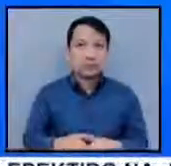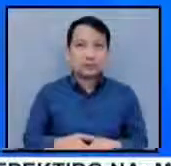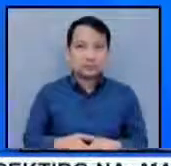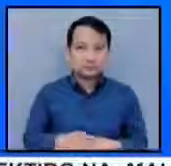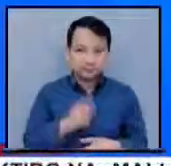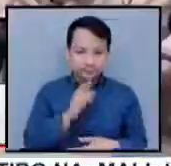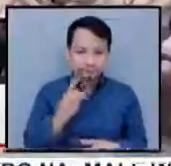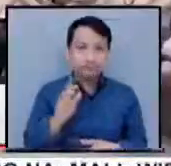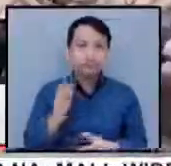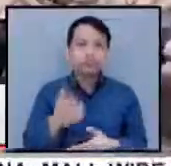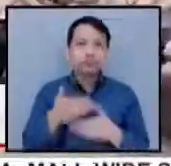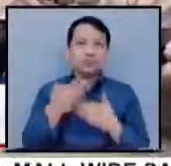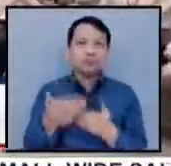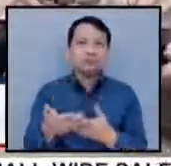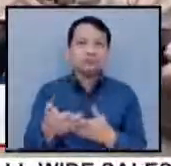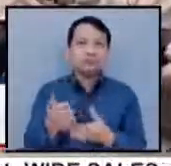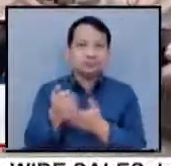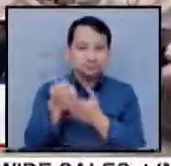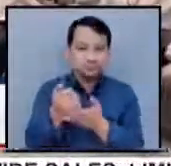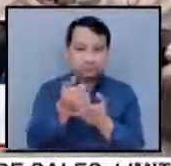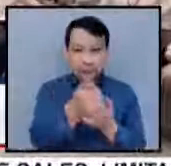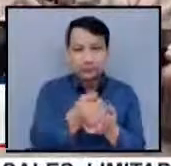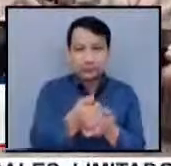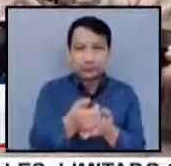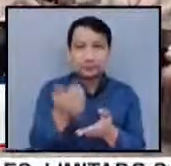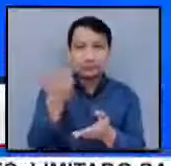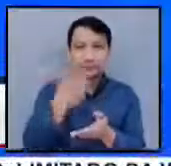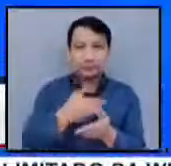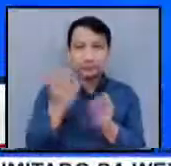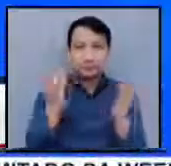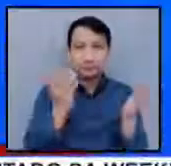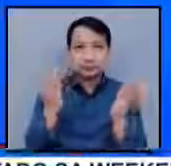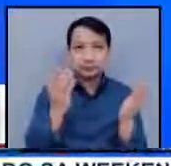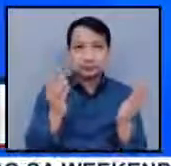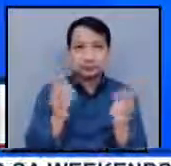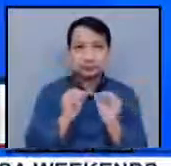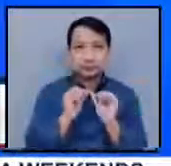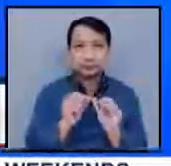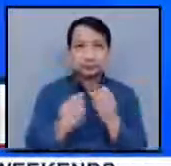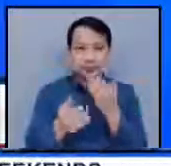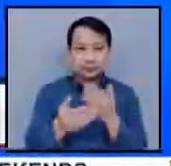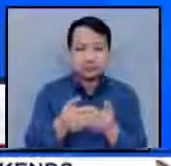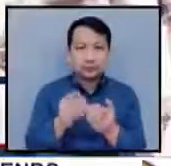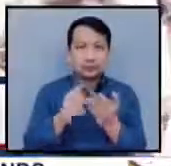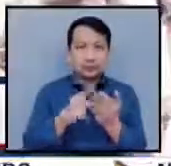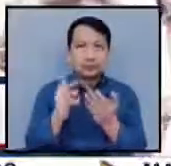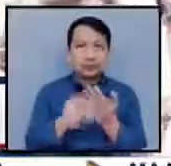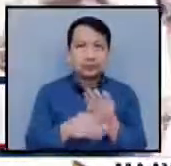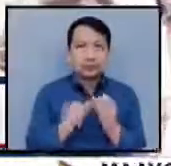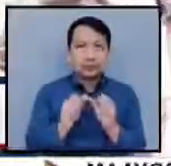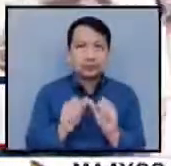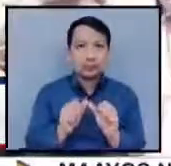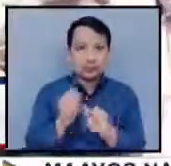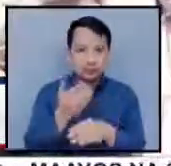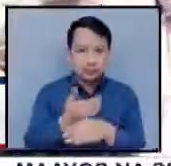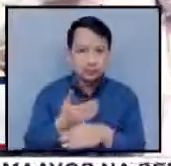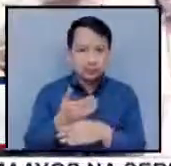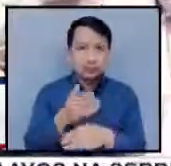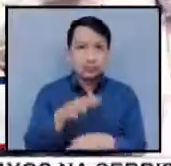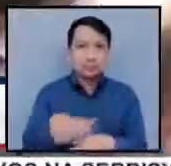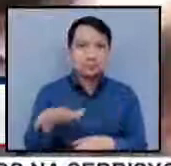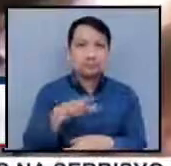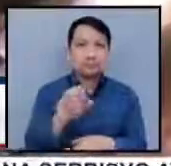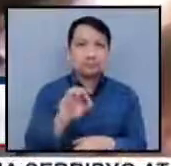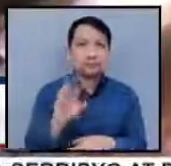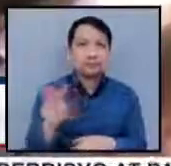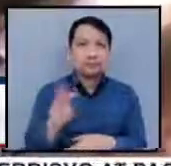ang pagbibigay ng maayos na serbisyo at pagpapabuti ng mga programa para sa kapakanan ng mga OFW.